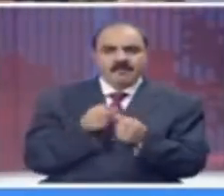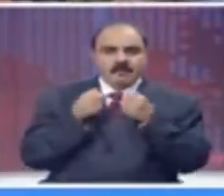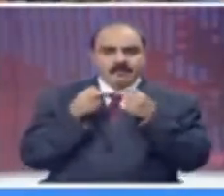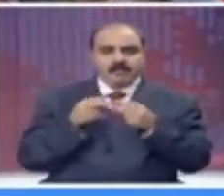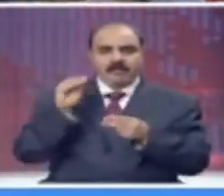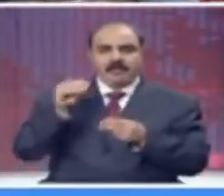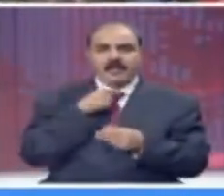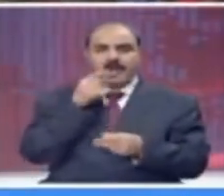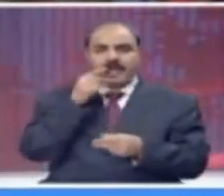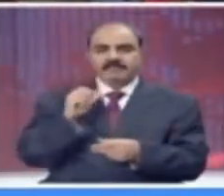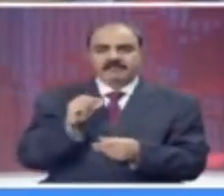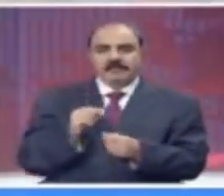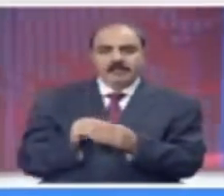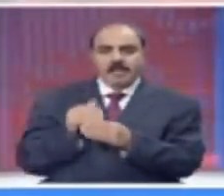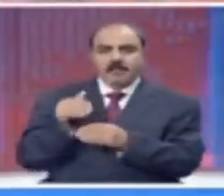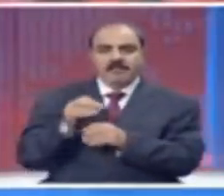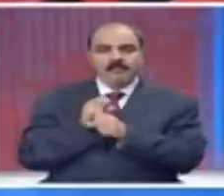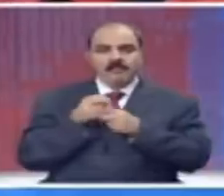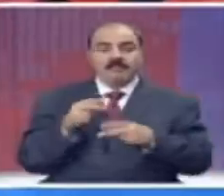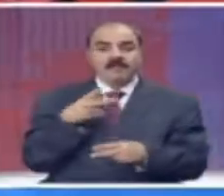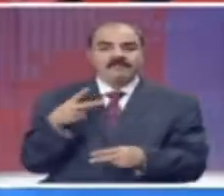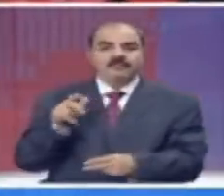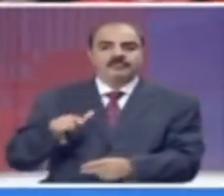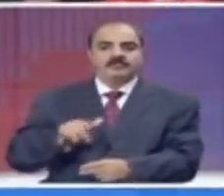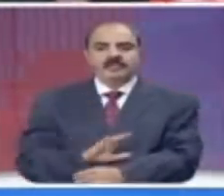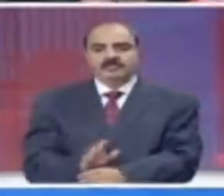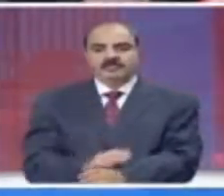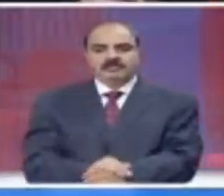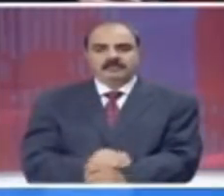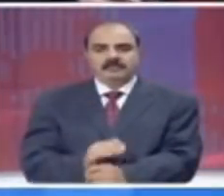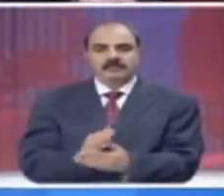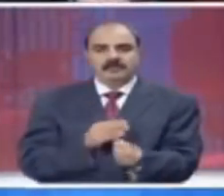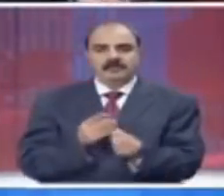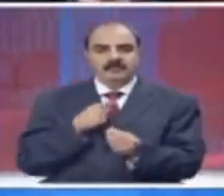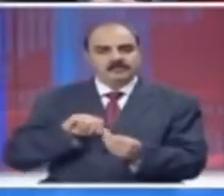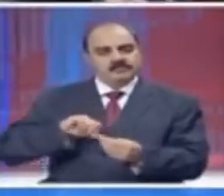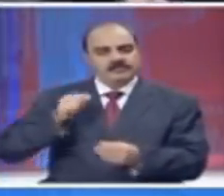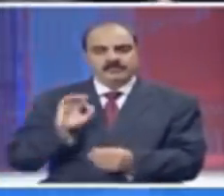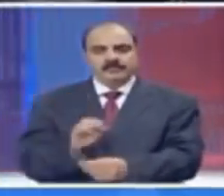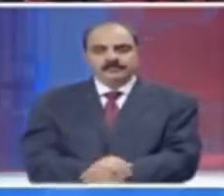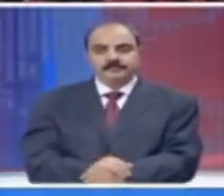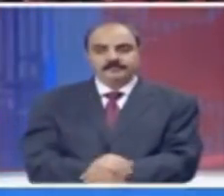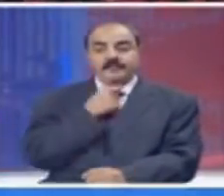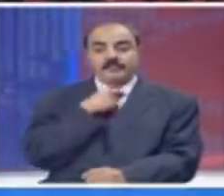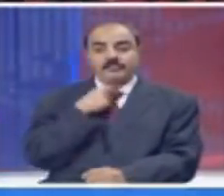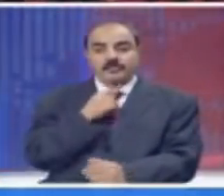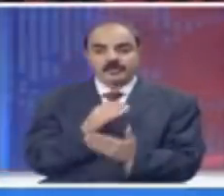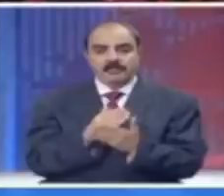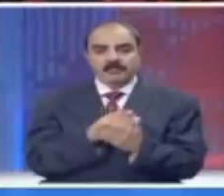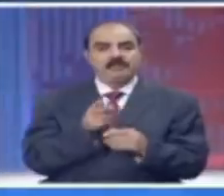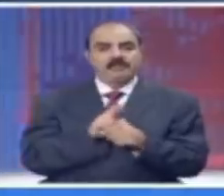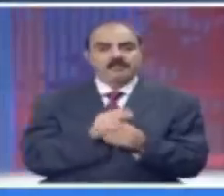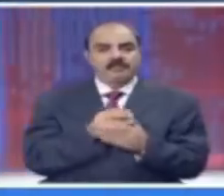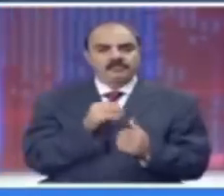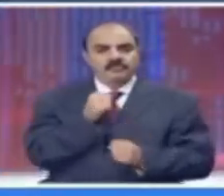في جراند رابتس بولاية ميشيغان كما في العام 2016 حين فاز بالرئاسة. أما جو